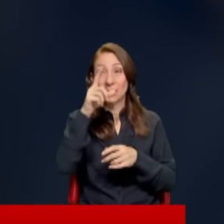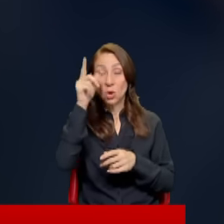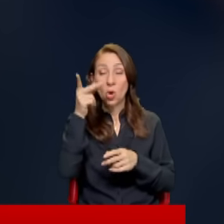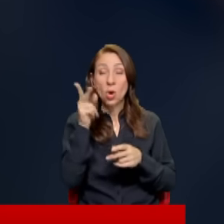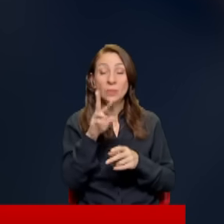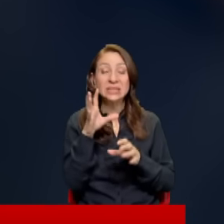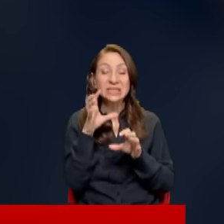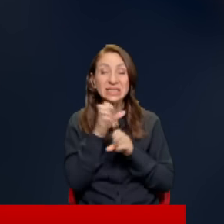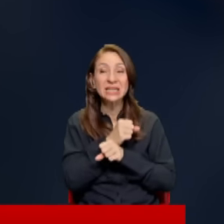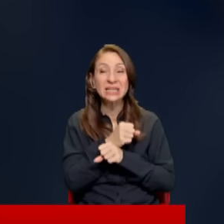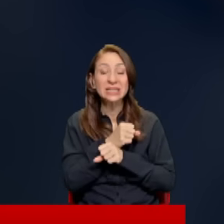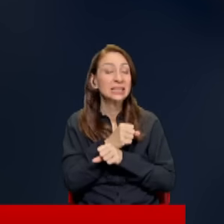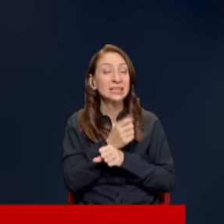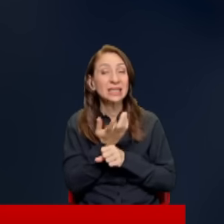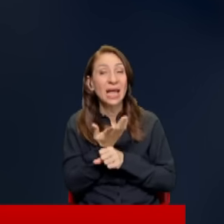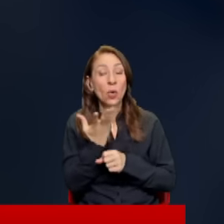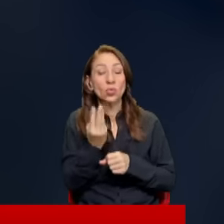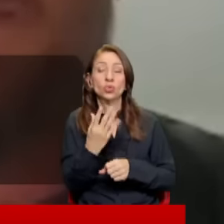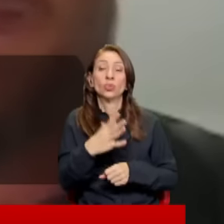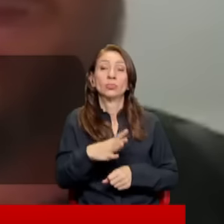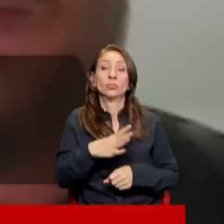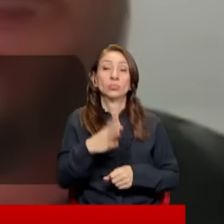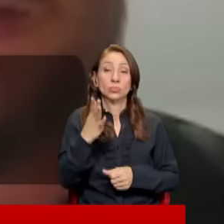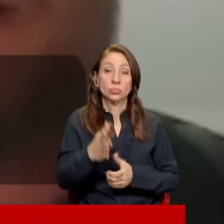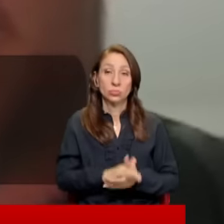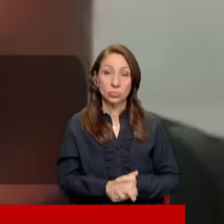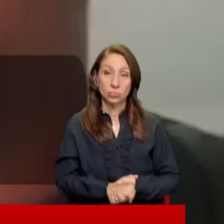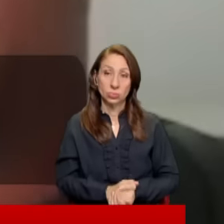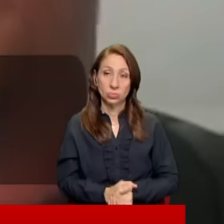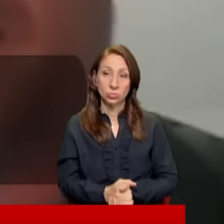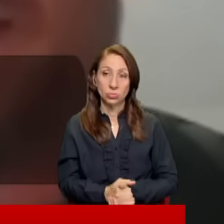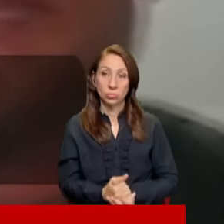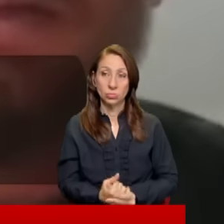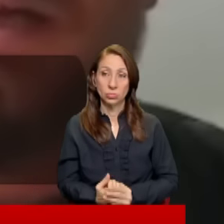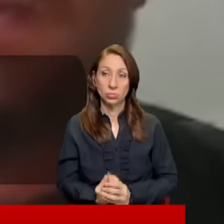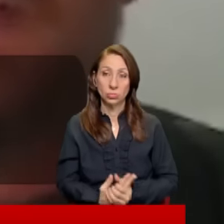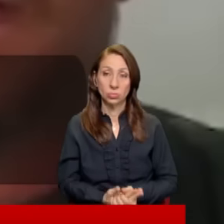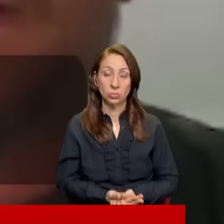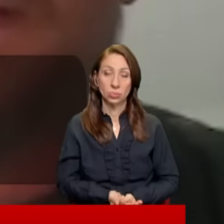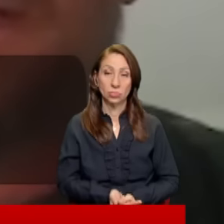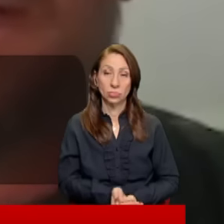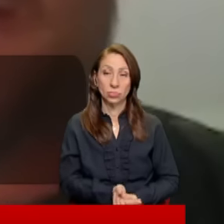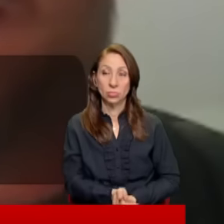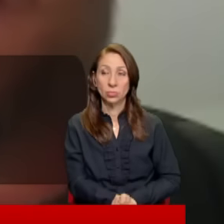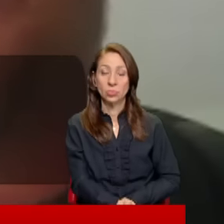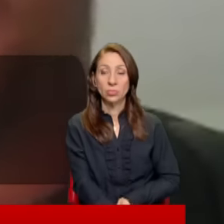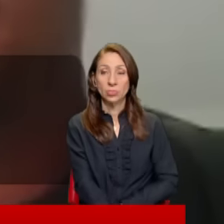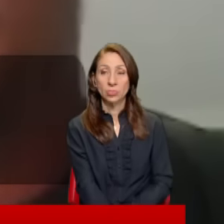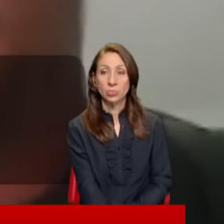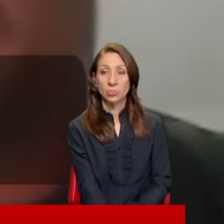sır perdesi Aral dansın istiyor kisi olabileceği kanaatinde idik ancak selenin de bu şekilde